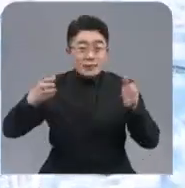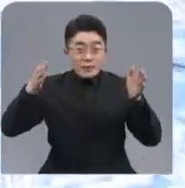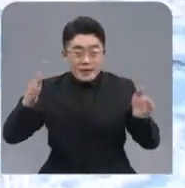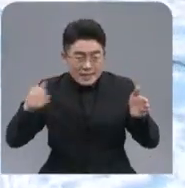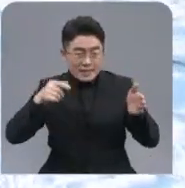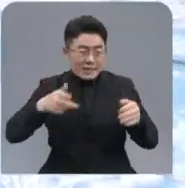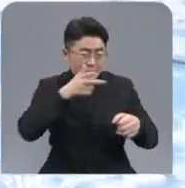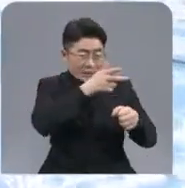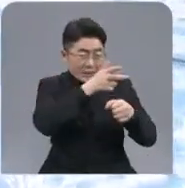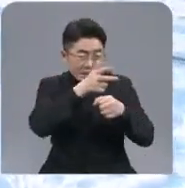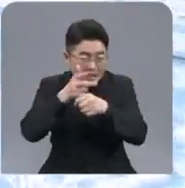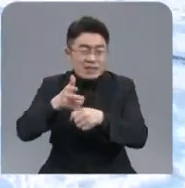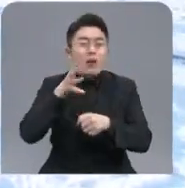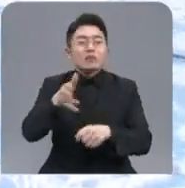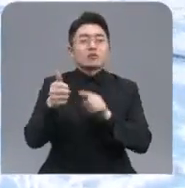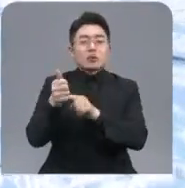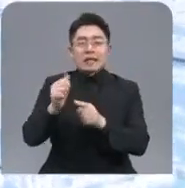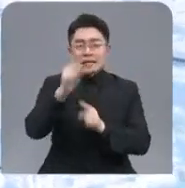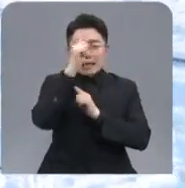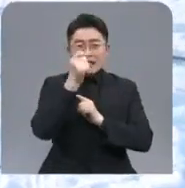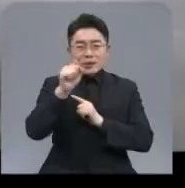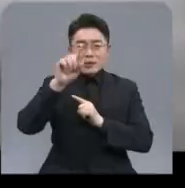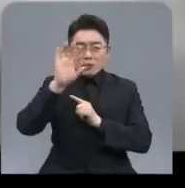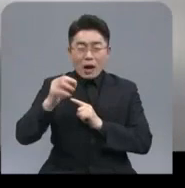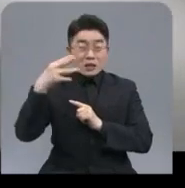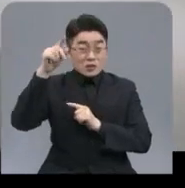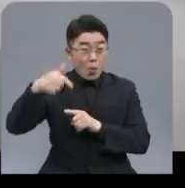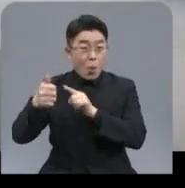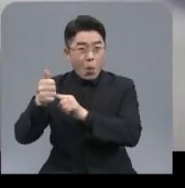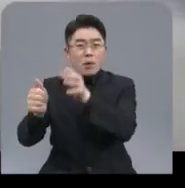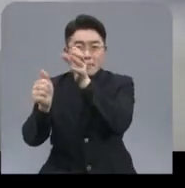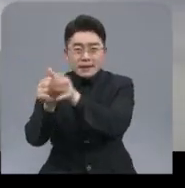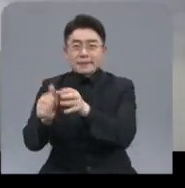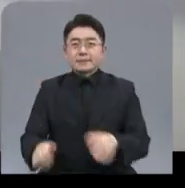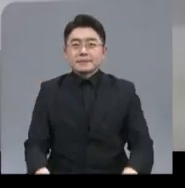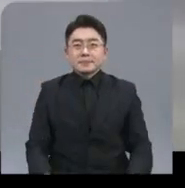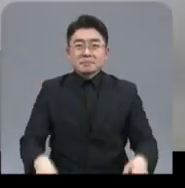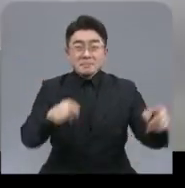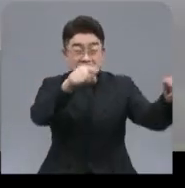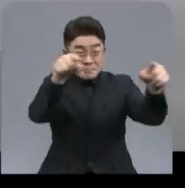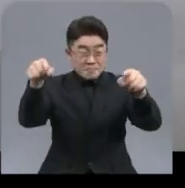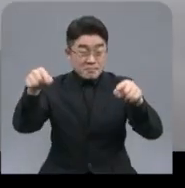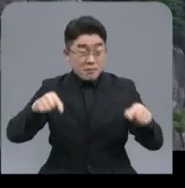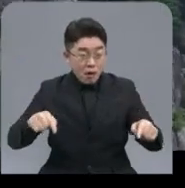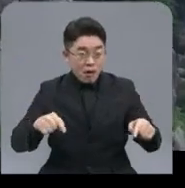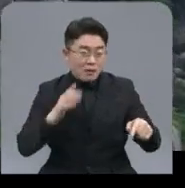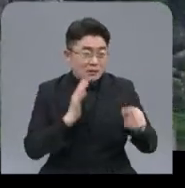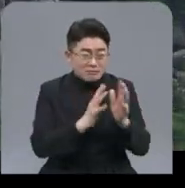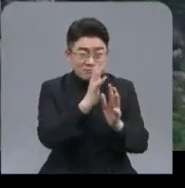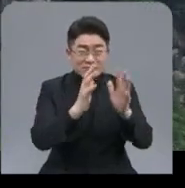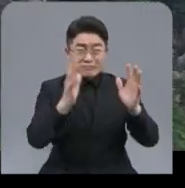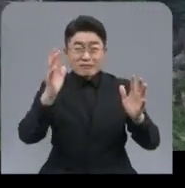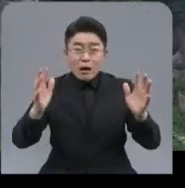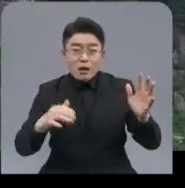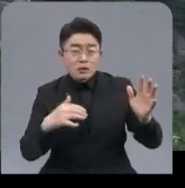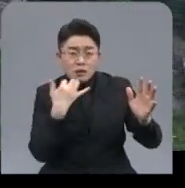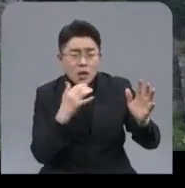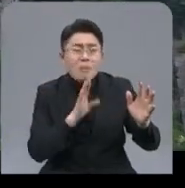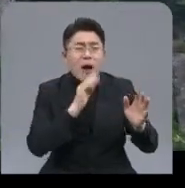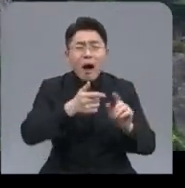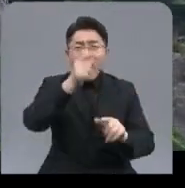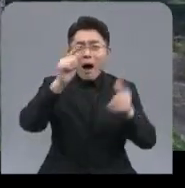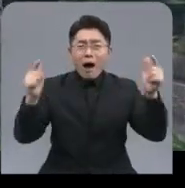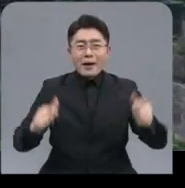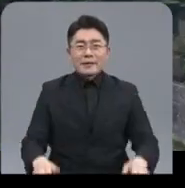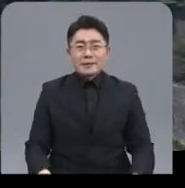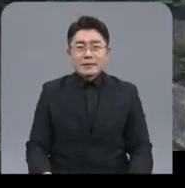những lớp nham thạch tích tụ trong suốt 4,6 tỷ năm qua nơi chôn giấu những bí mật của trái đất và bảo tàng địa chất Hàn Quốc nơi bảo tồn nham thạch